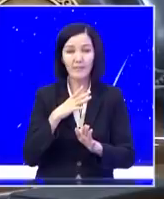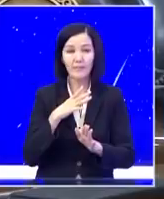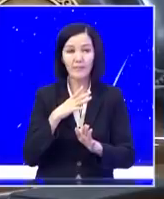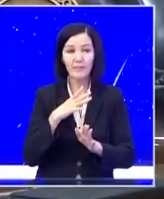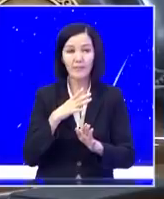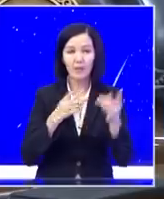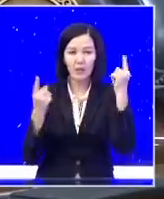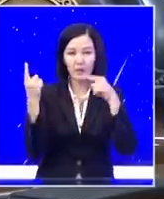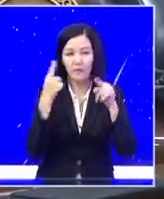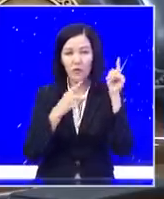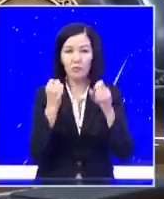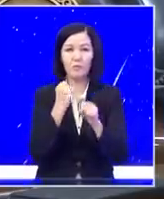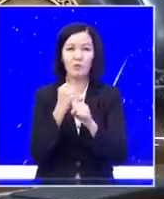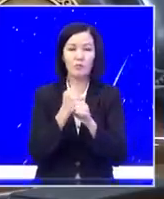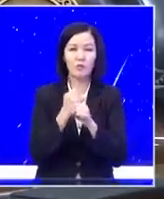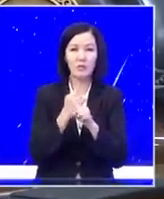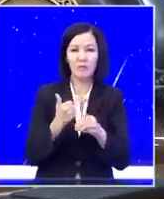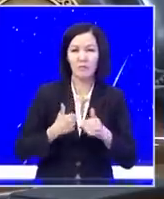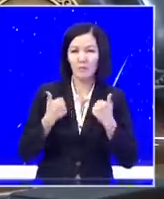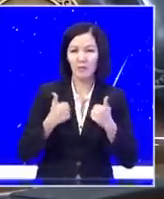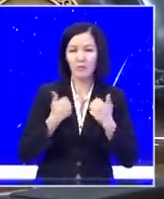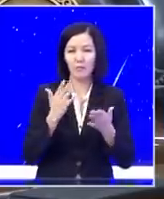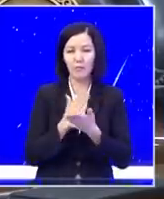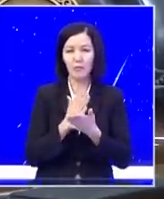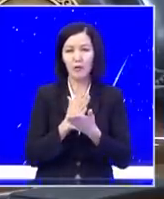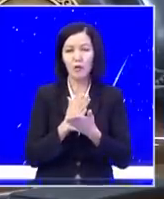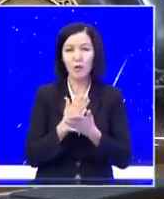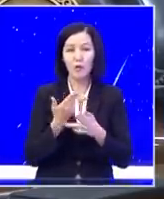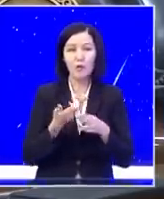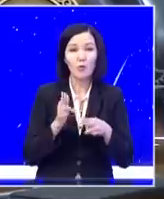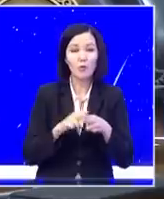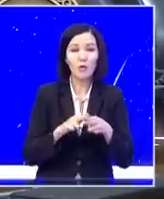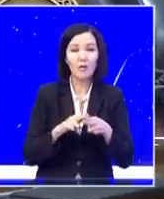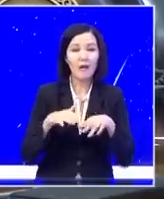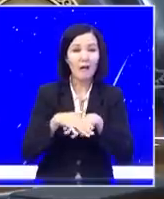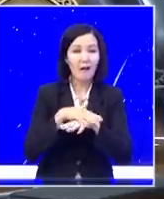мен творчествомен айналысам деген. Мен өйткені ол кезде елге